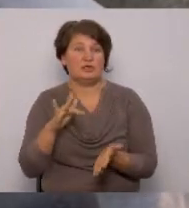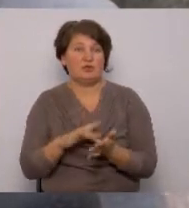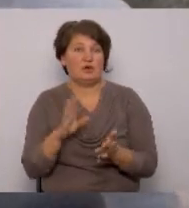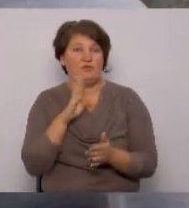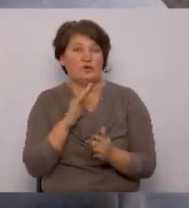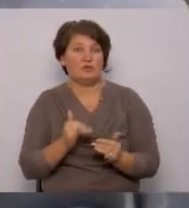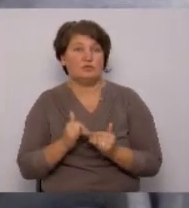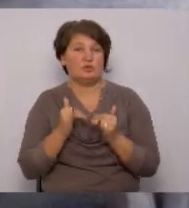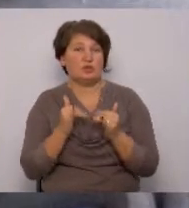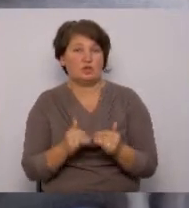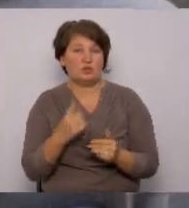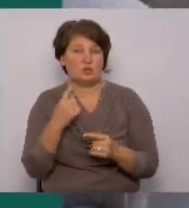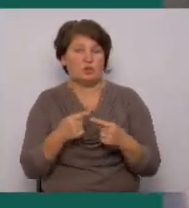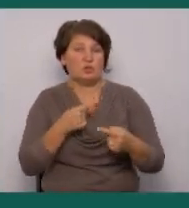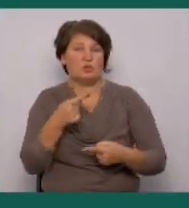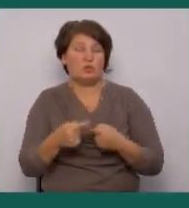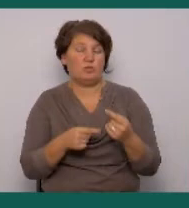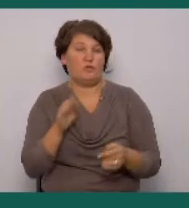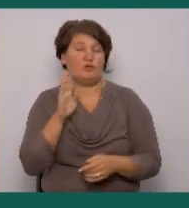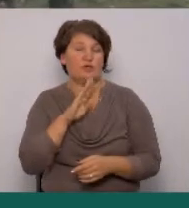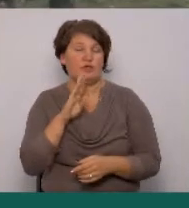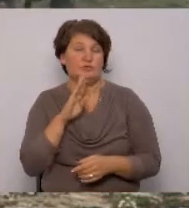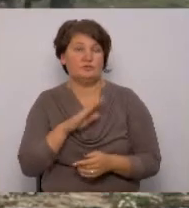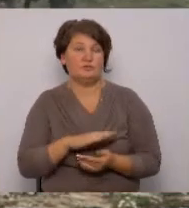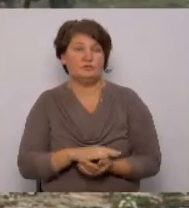водопостачання за 1 кубометр води.